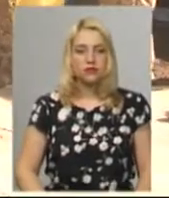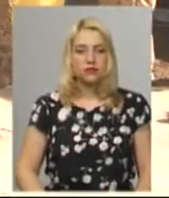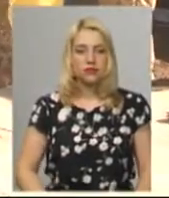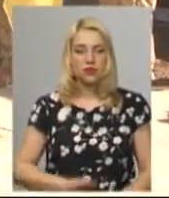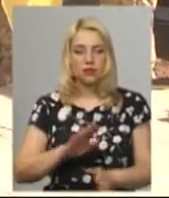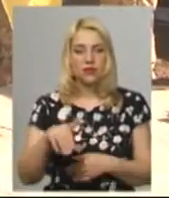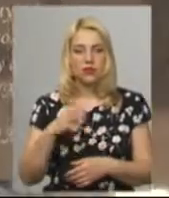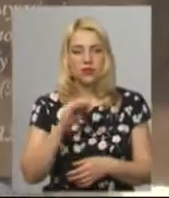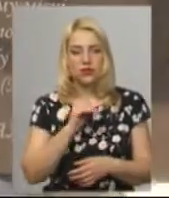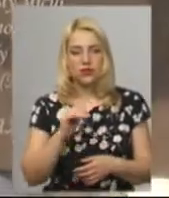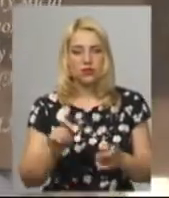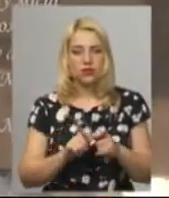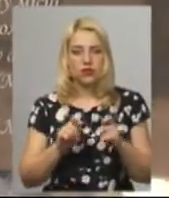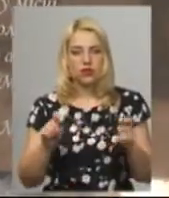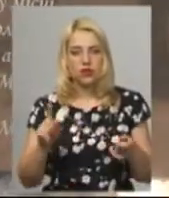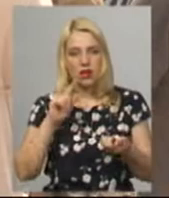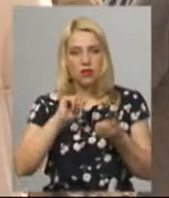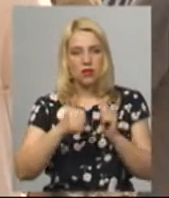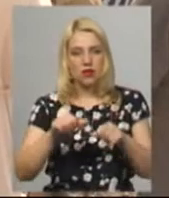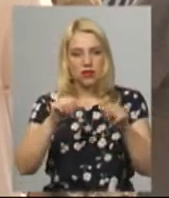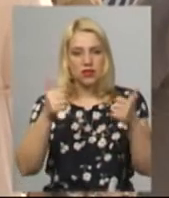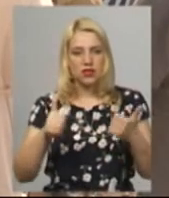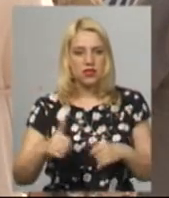Після офіційного відкриття пам'ятний знак освятили.